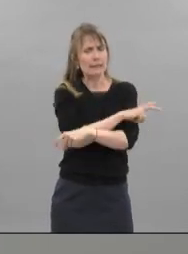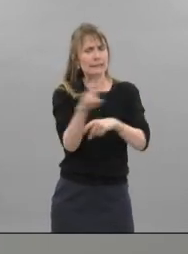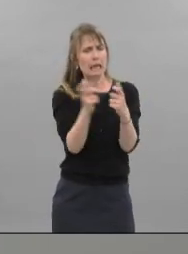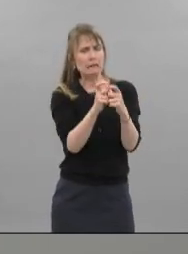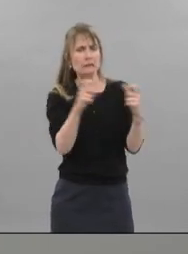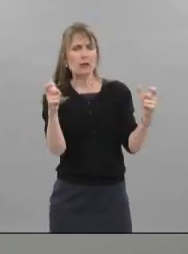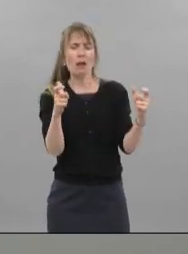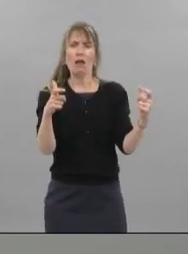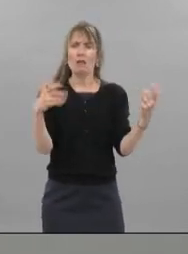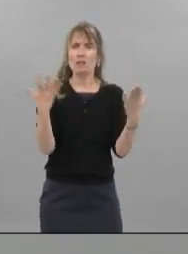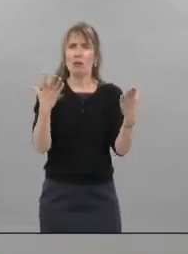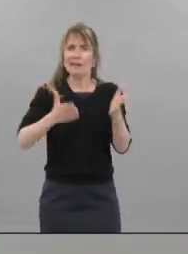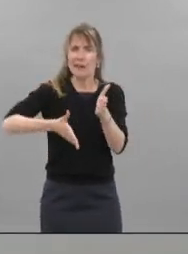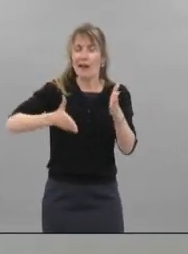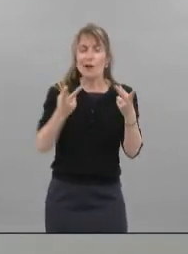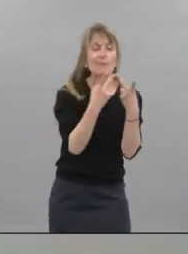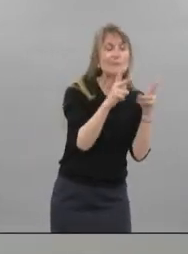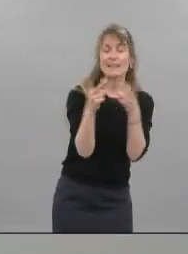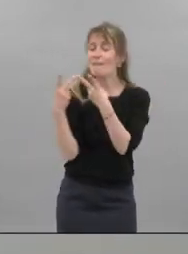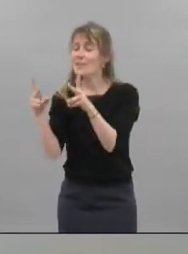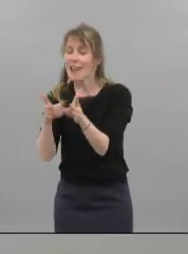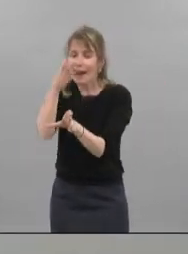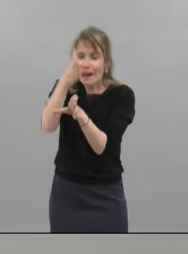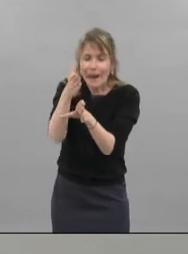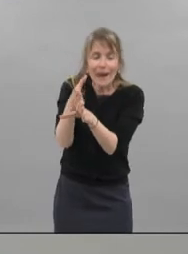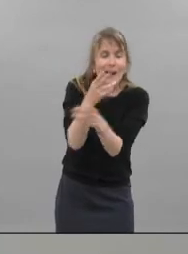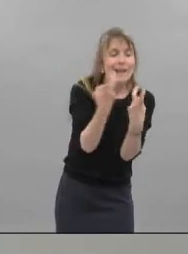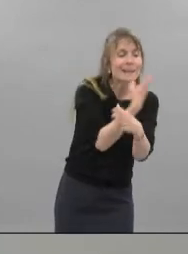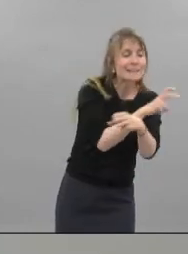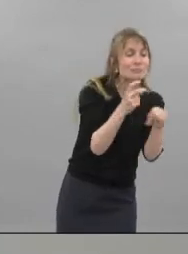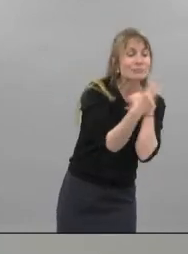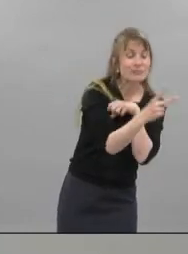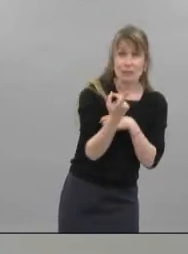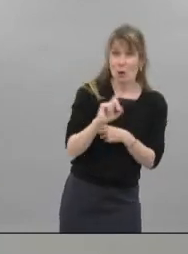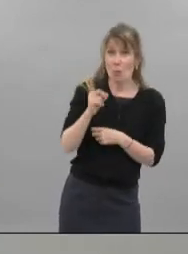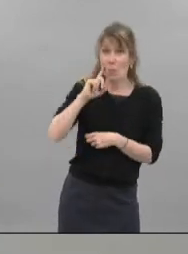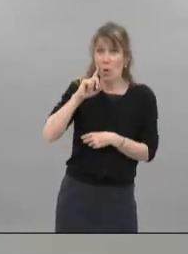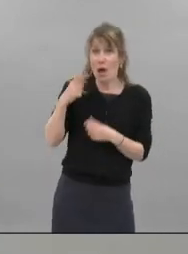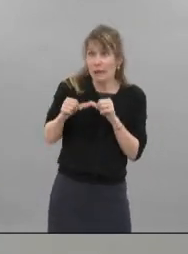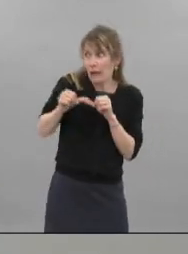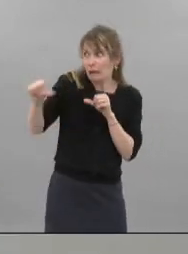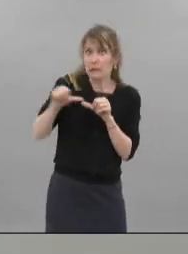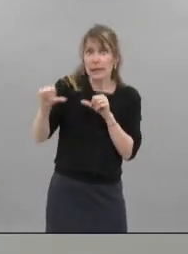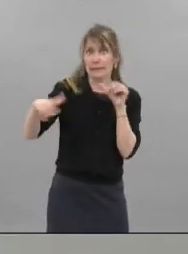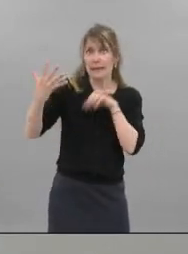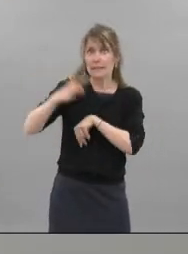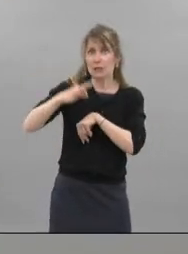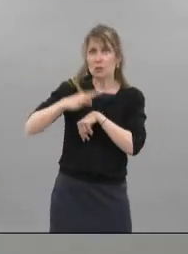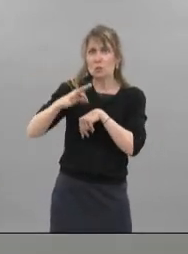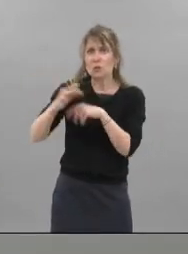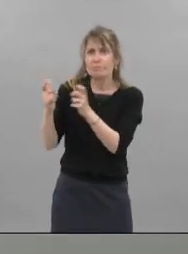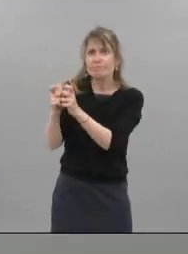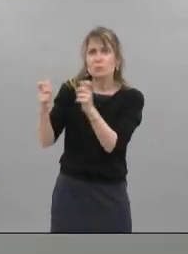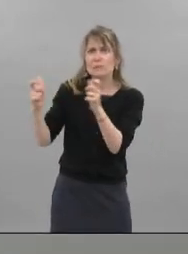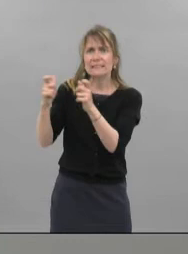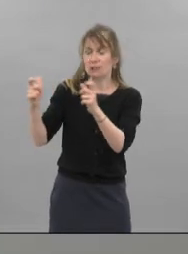d'une collectivité, puisque à 15 minutes de notre métropole, à Mazingarbe, une usine Céveso abandonnée par ses